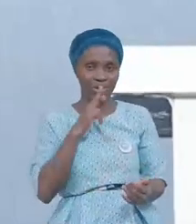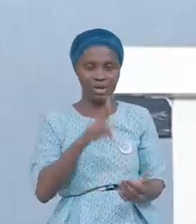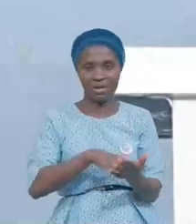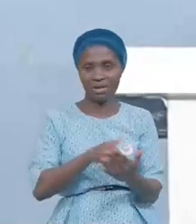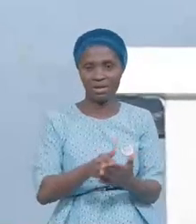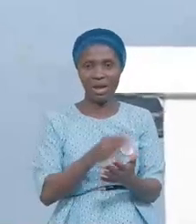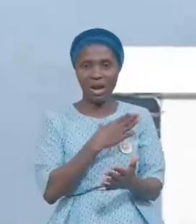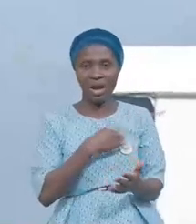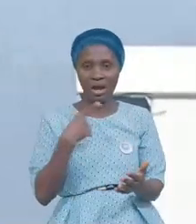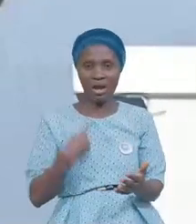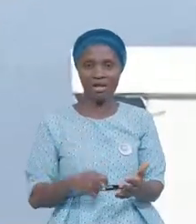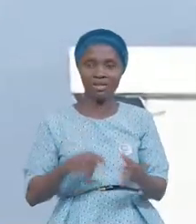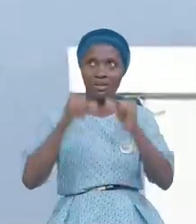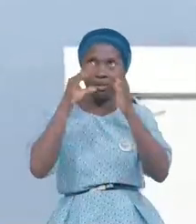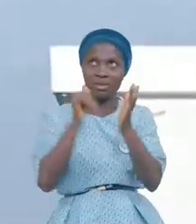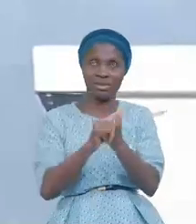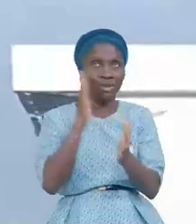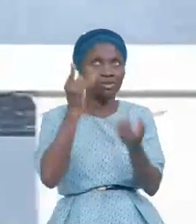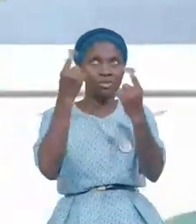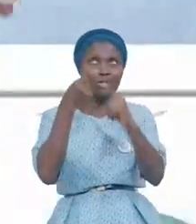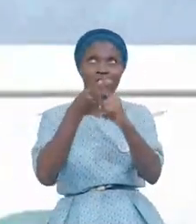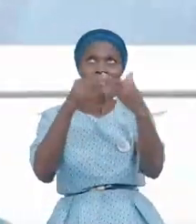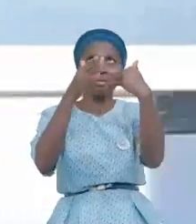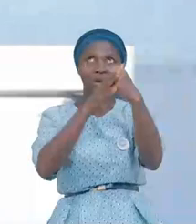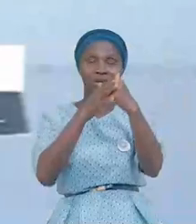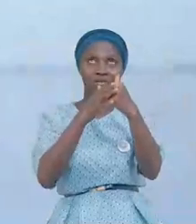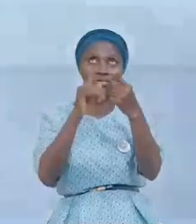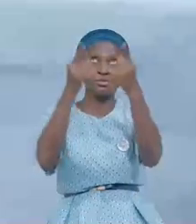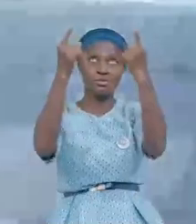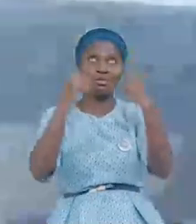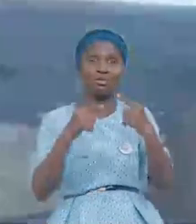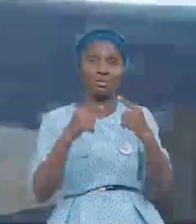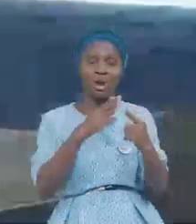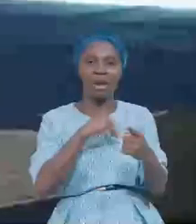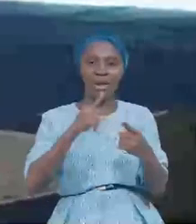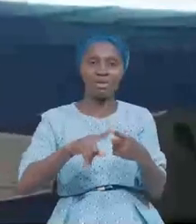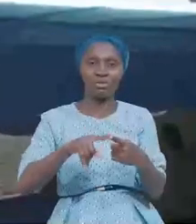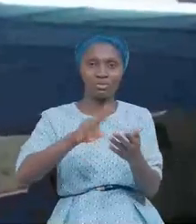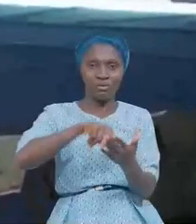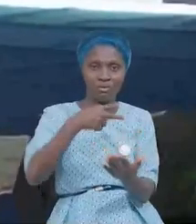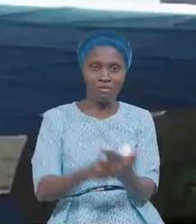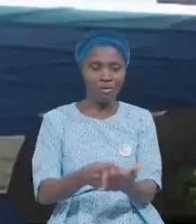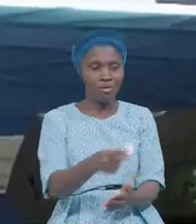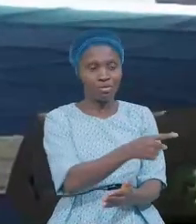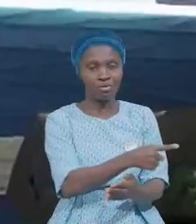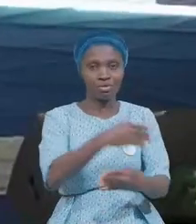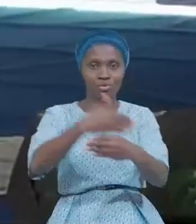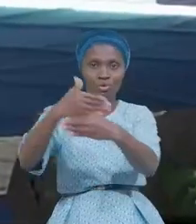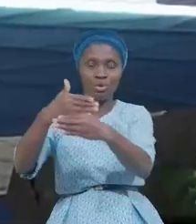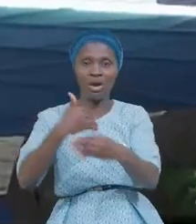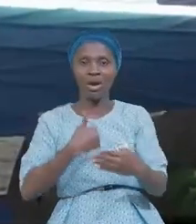la personne qui doit venir du ciel et renverser ces murailles de Jéricho et n'est pas encore venue.